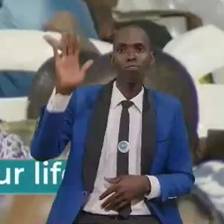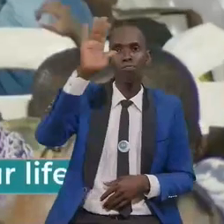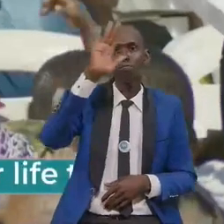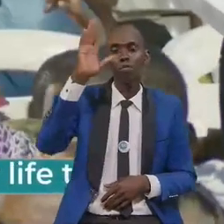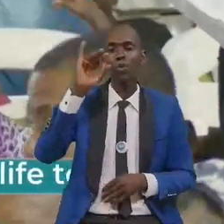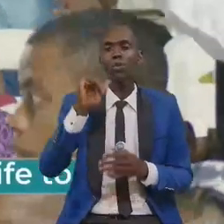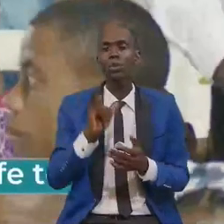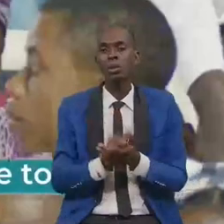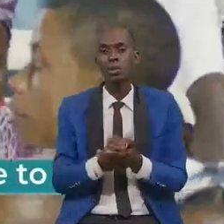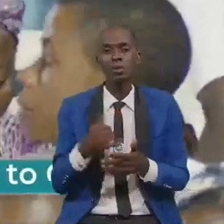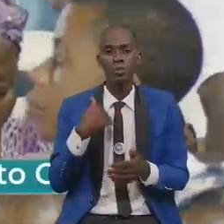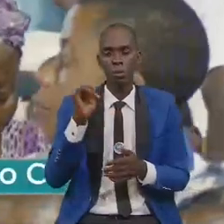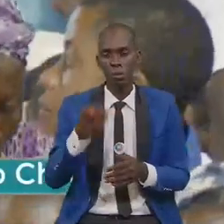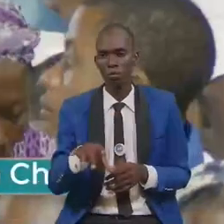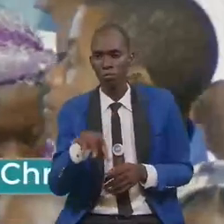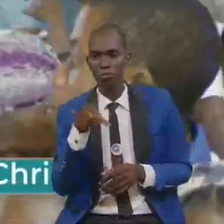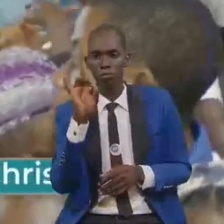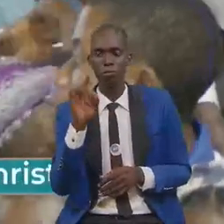si vous n'avez pas encore été